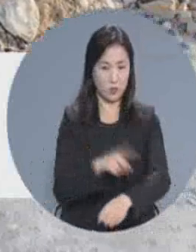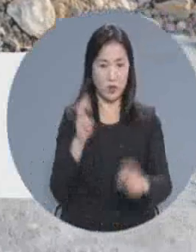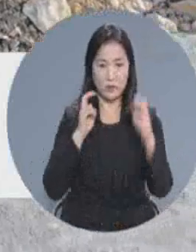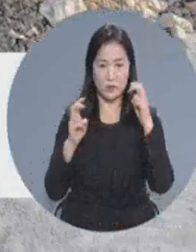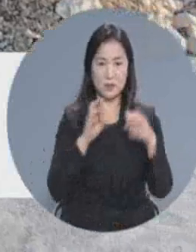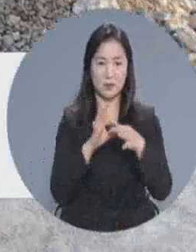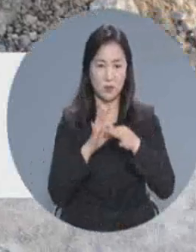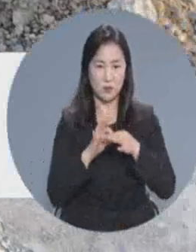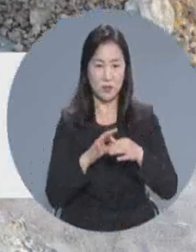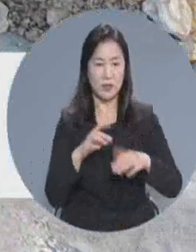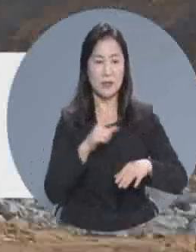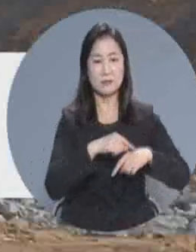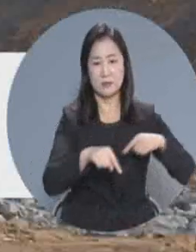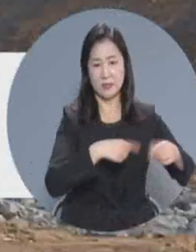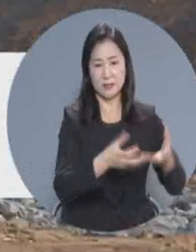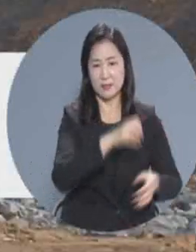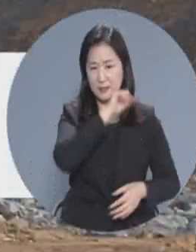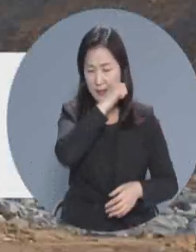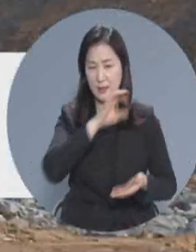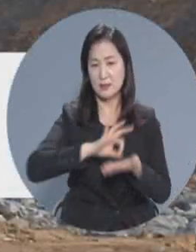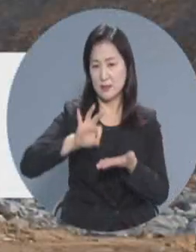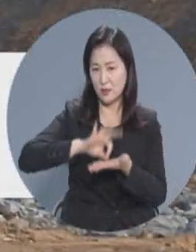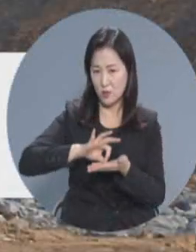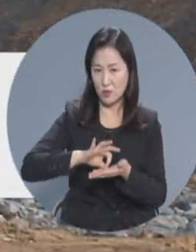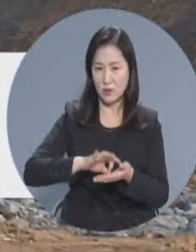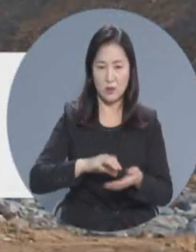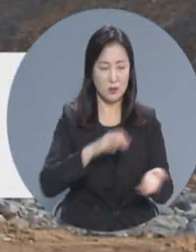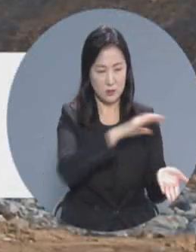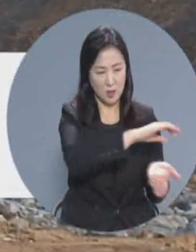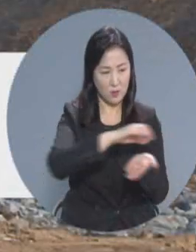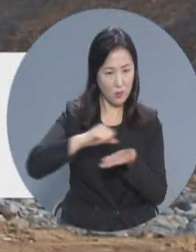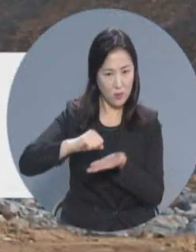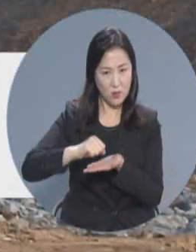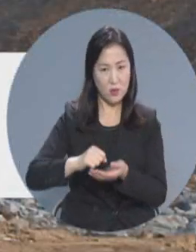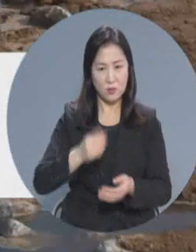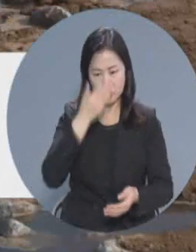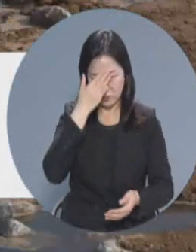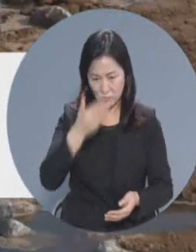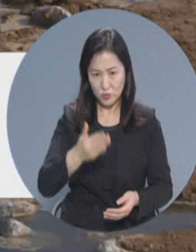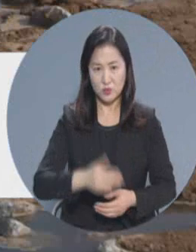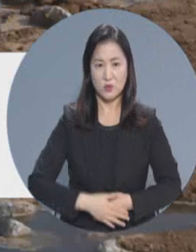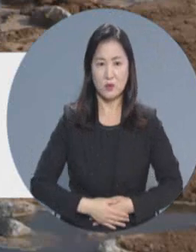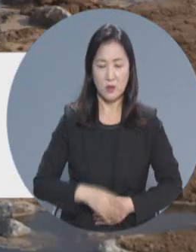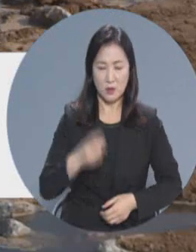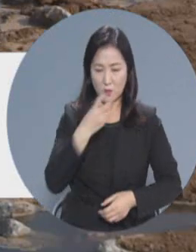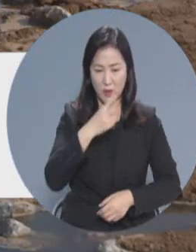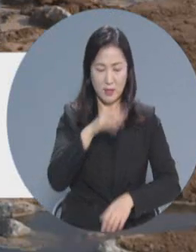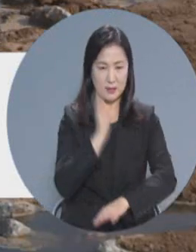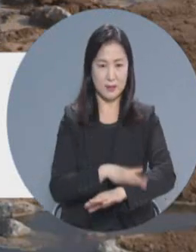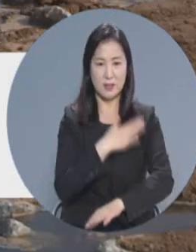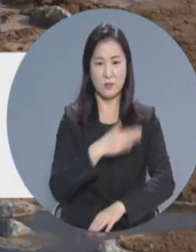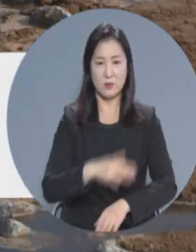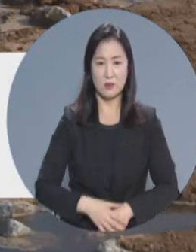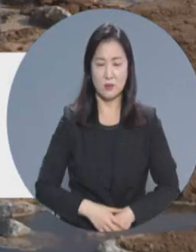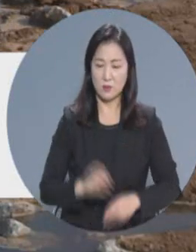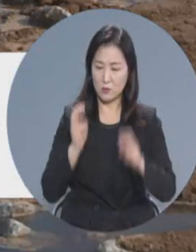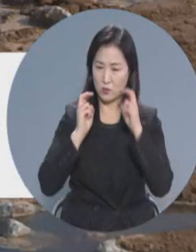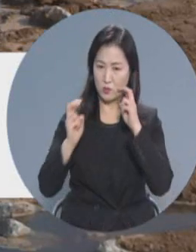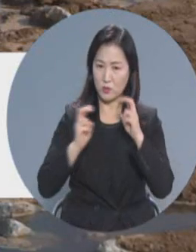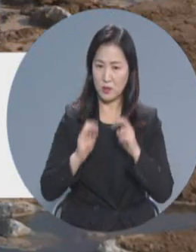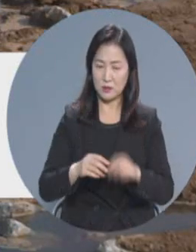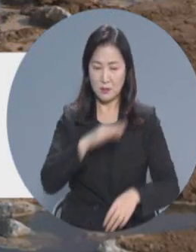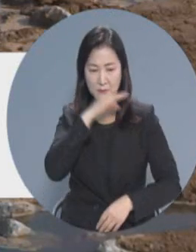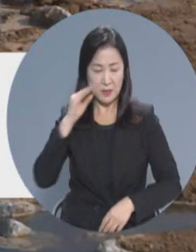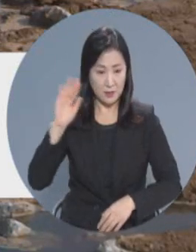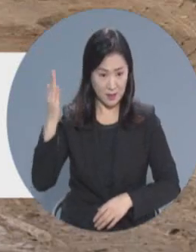통하여 지자체 예산까지 반영하면서 납품비 불량자 지급 묵인해주고 관리감독을 소홀하게 한다면 해당 토목공사들이